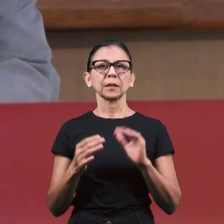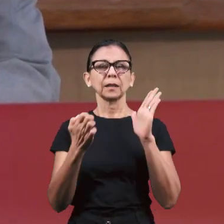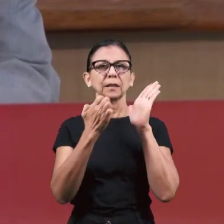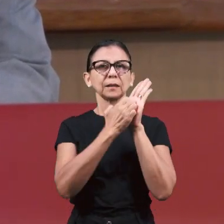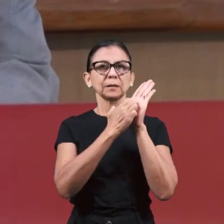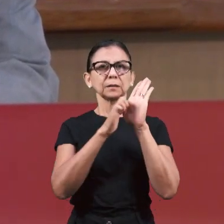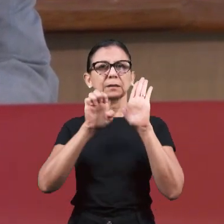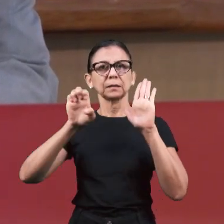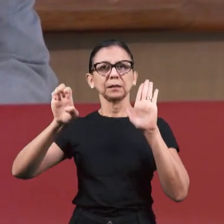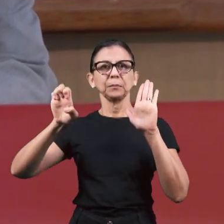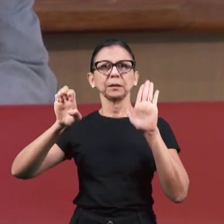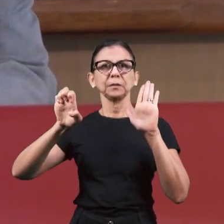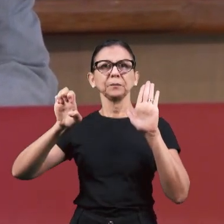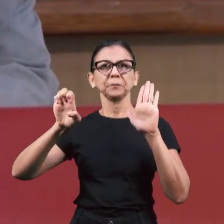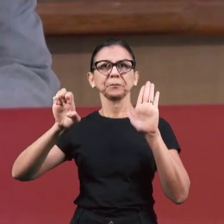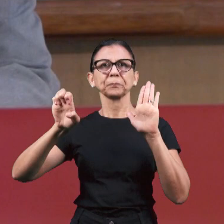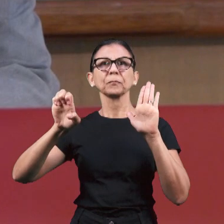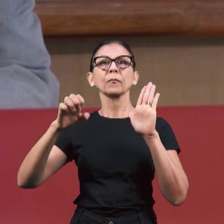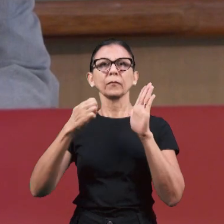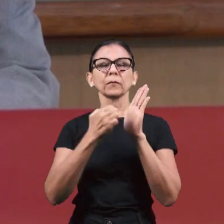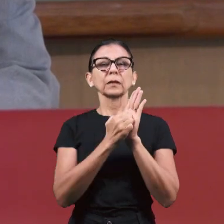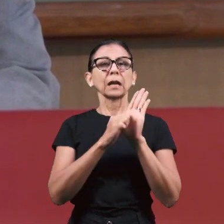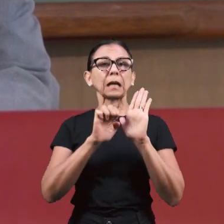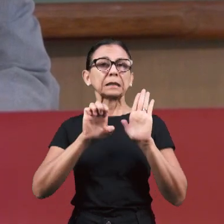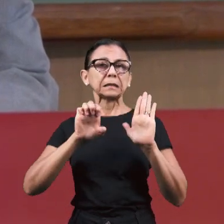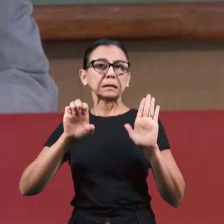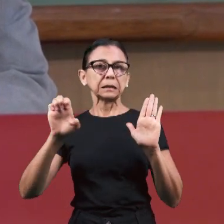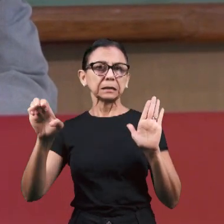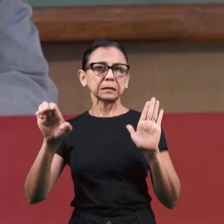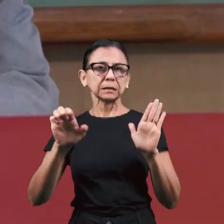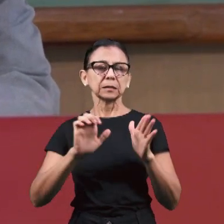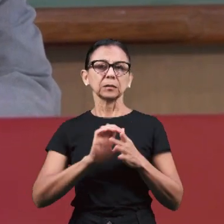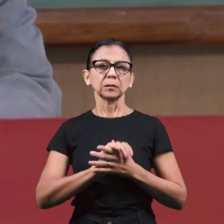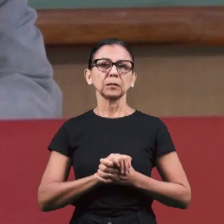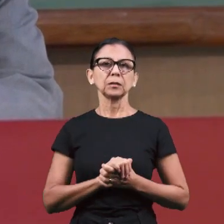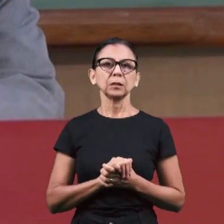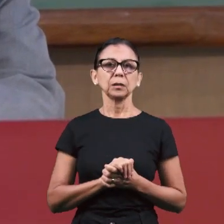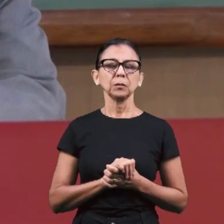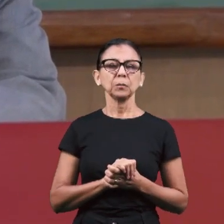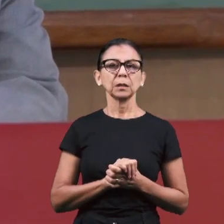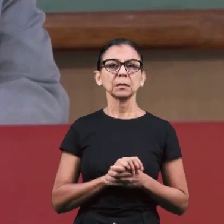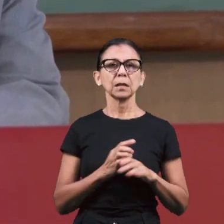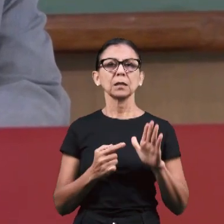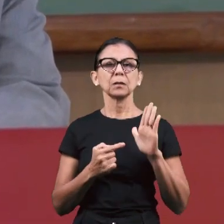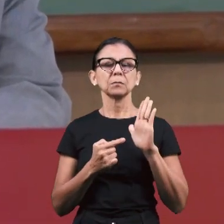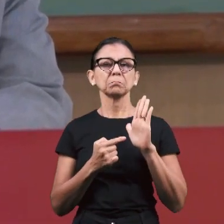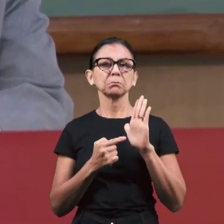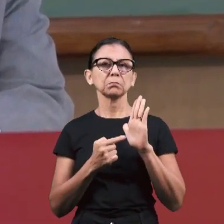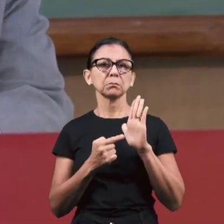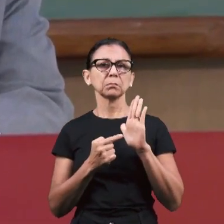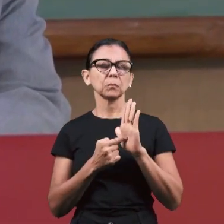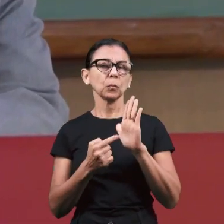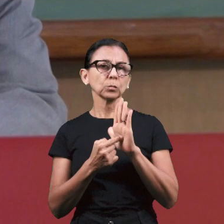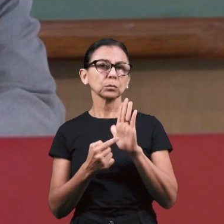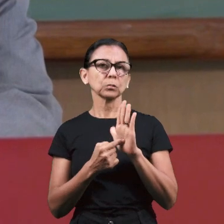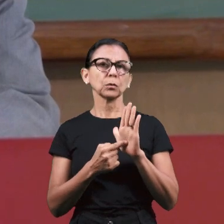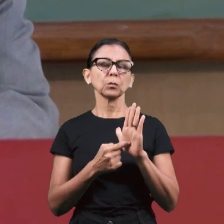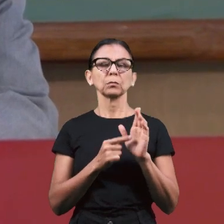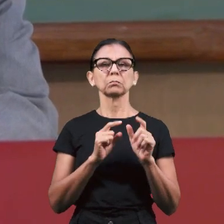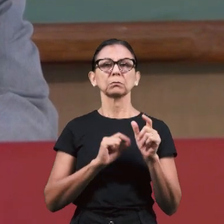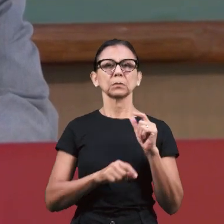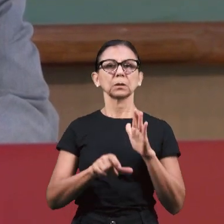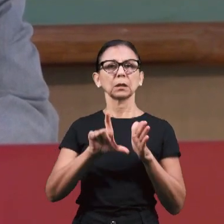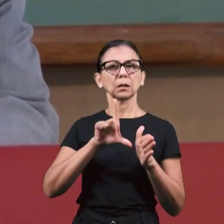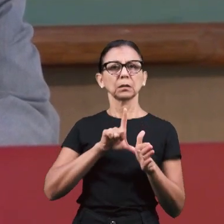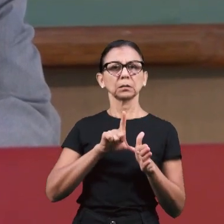malheur. Donc, pour cela, la réponse serait 8. Mais très bien placée dans chacune des explications données par le pasteur